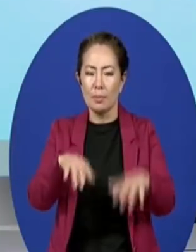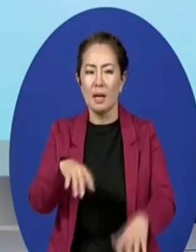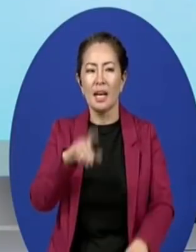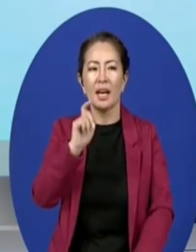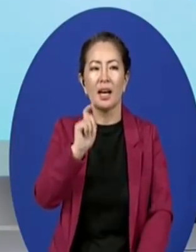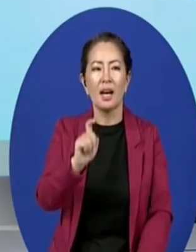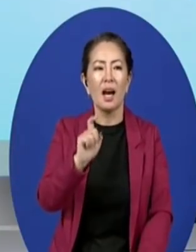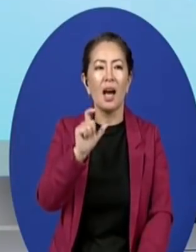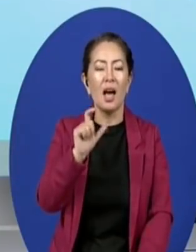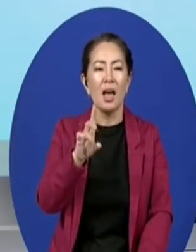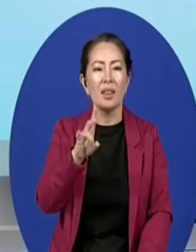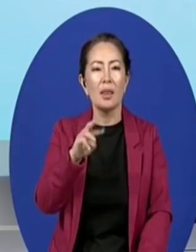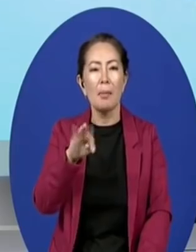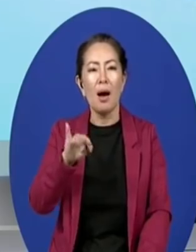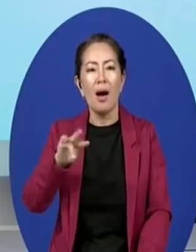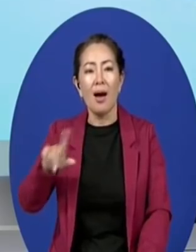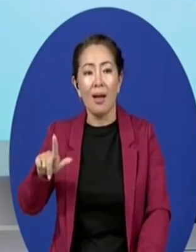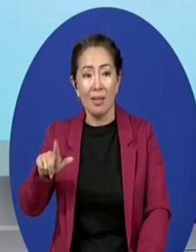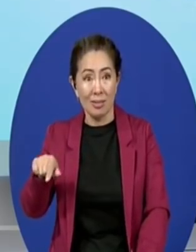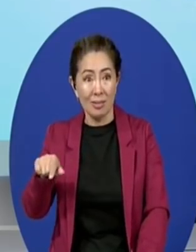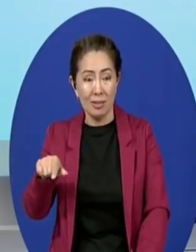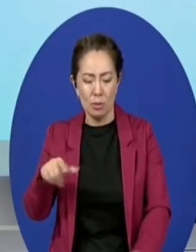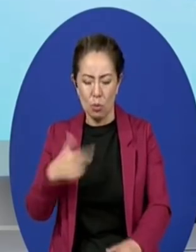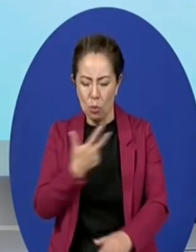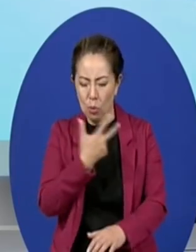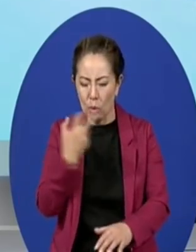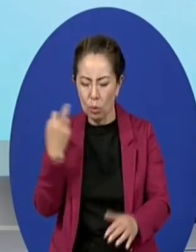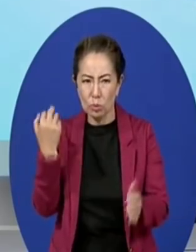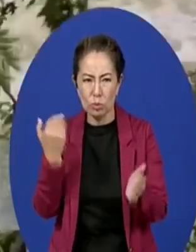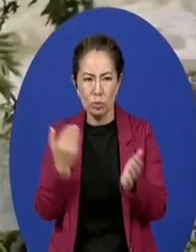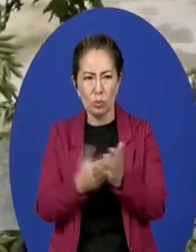гэхэд 300 гаруй хүн үер тосолдож хамирсэтсэн байна.